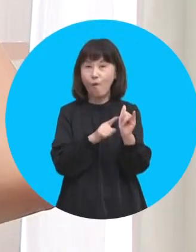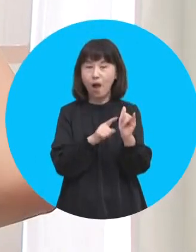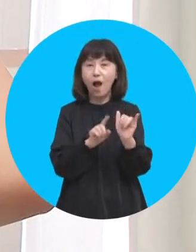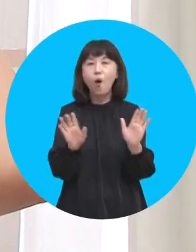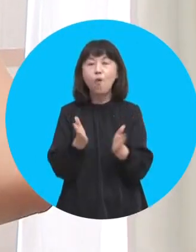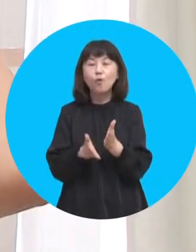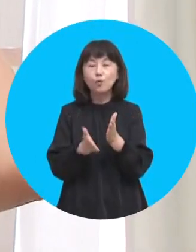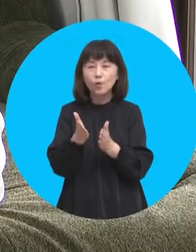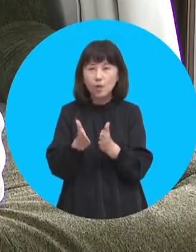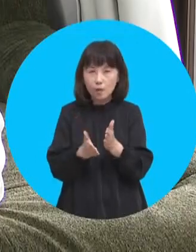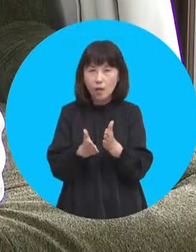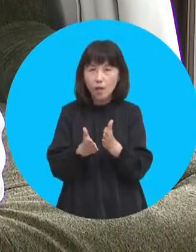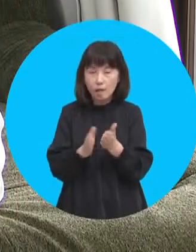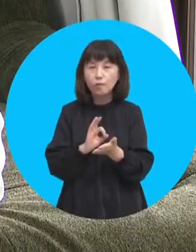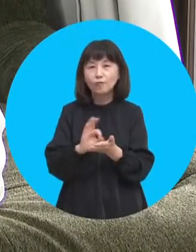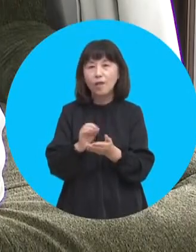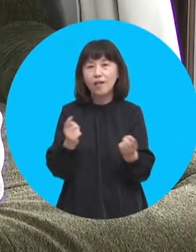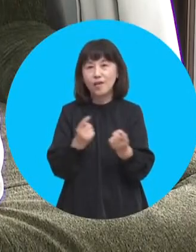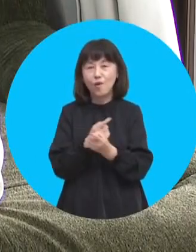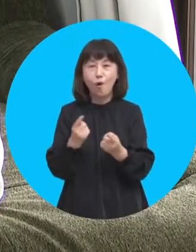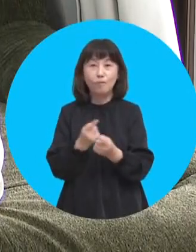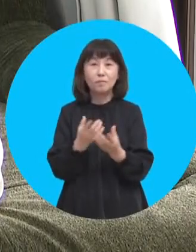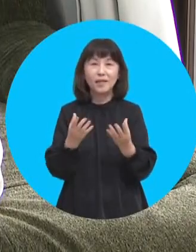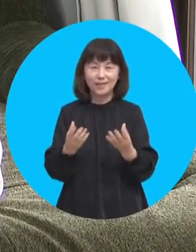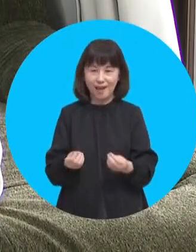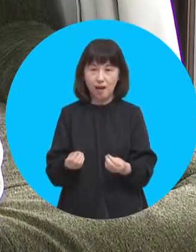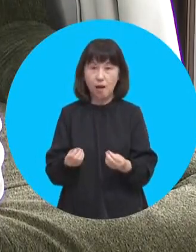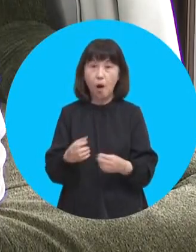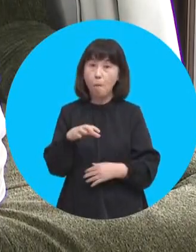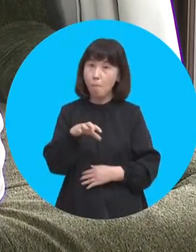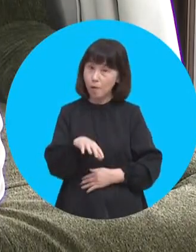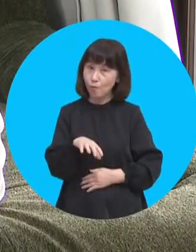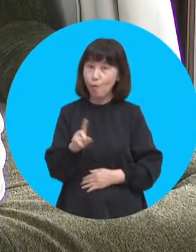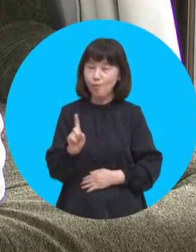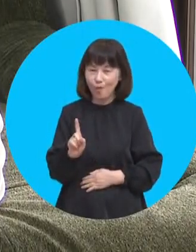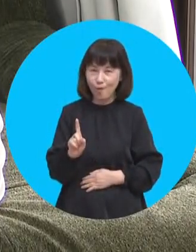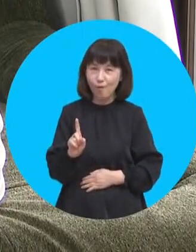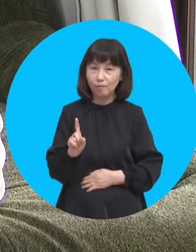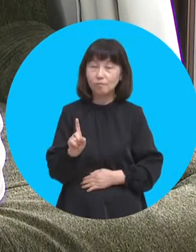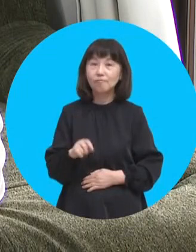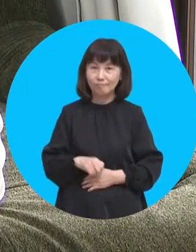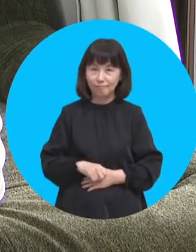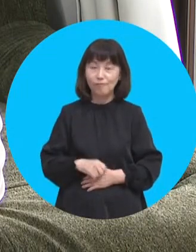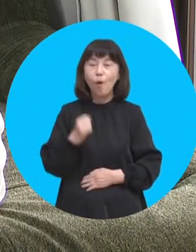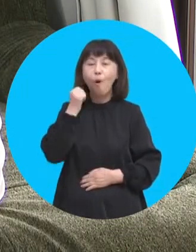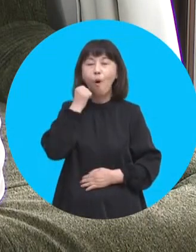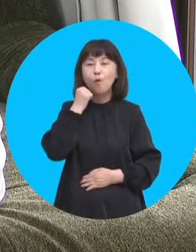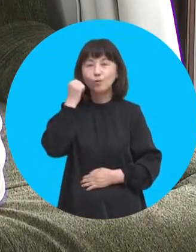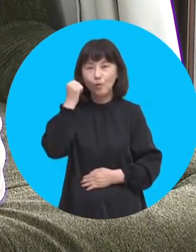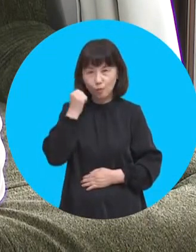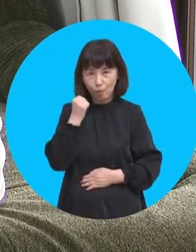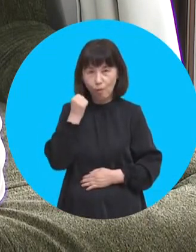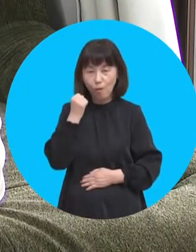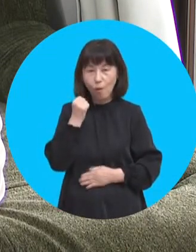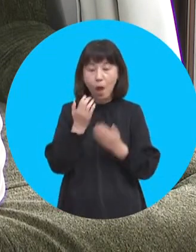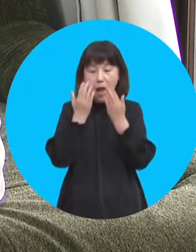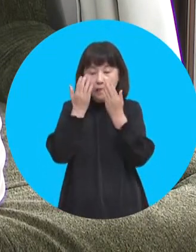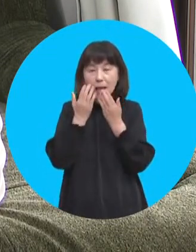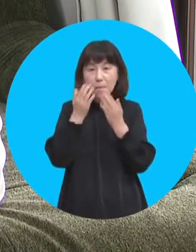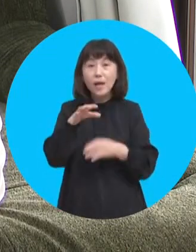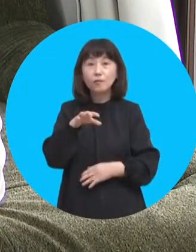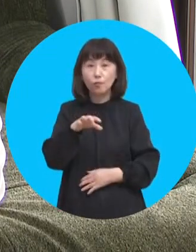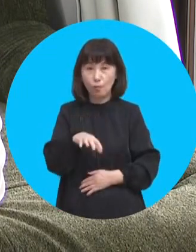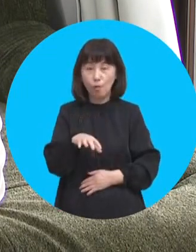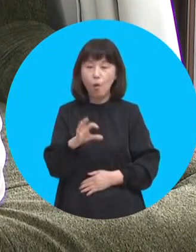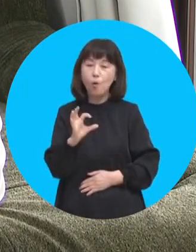。 今回はどちらのリフォームを行ったんですか？ お風呂と洗面所とトイレ